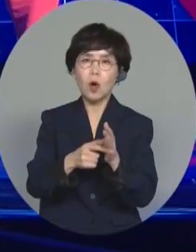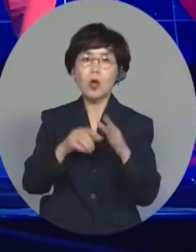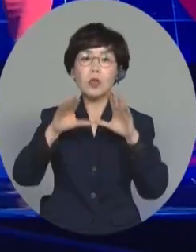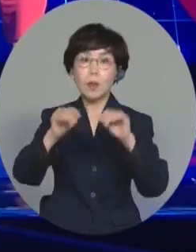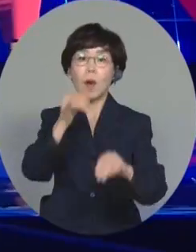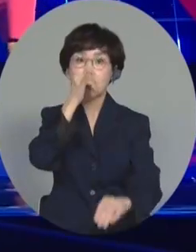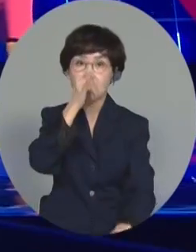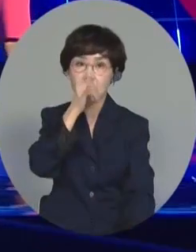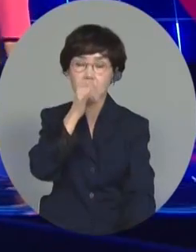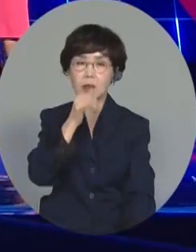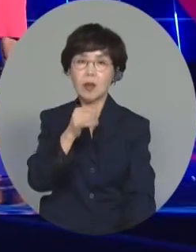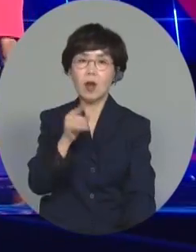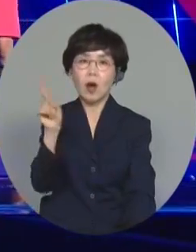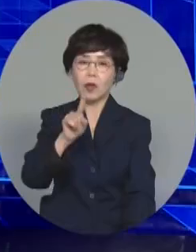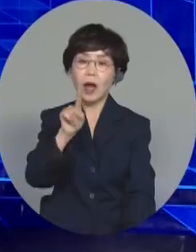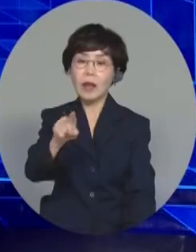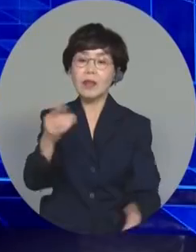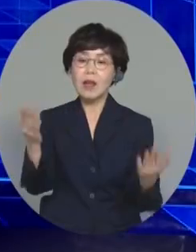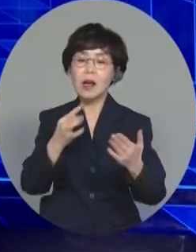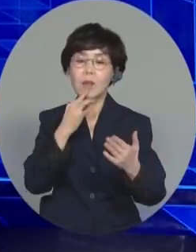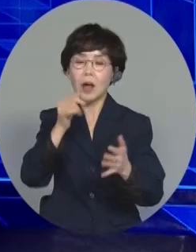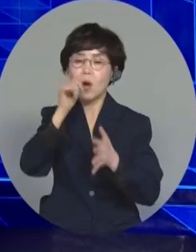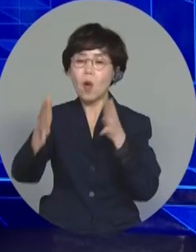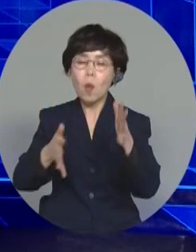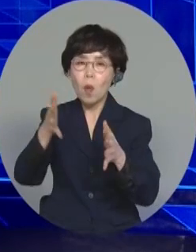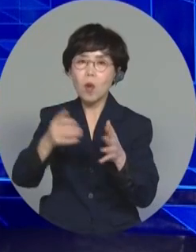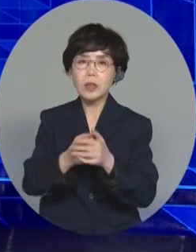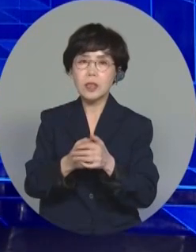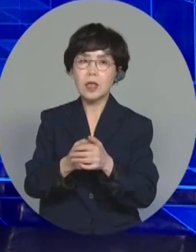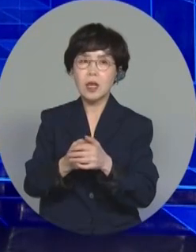있죠. 어떤 하나의 작업만 그 로봇가